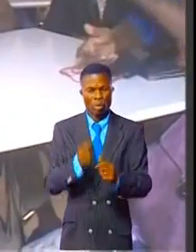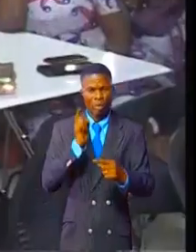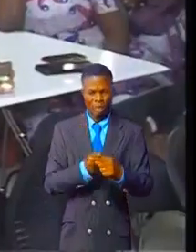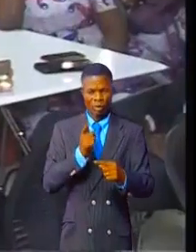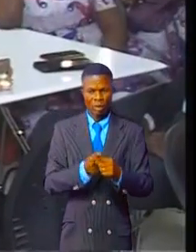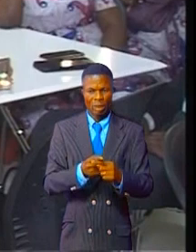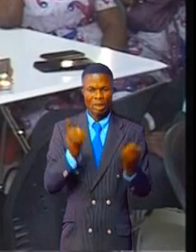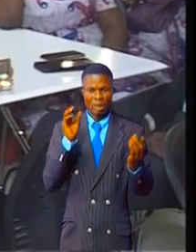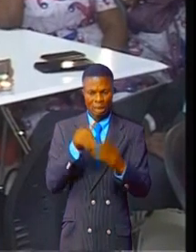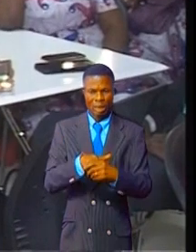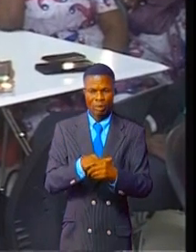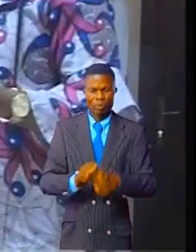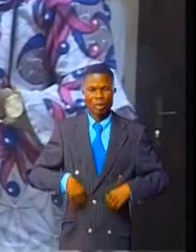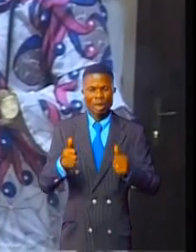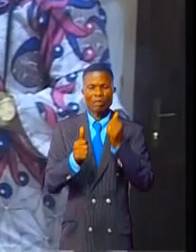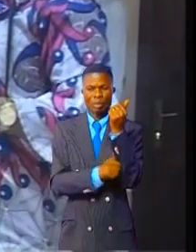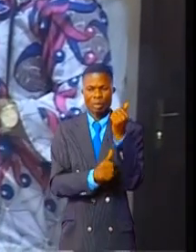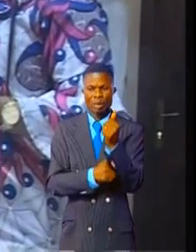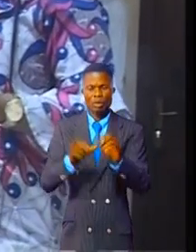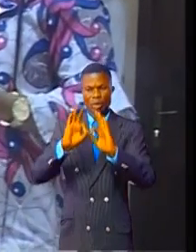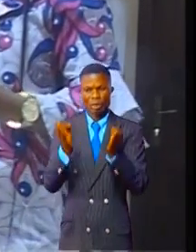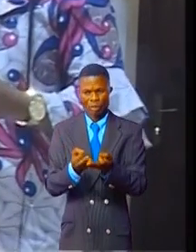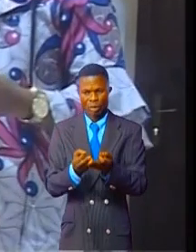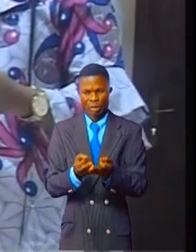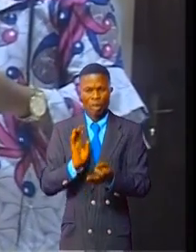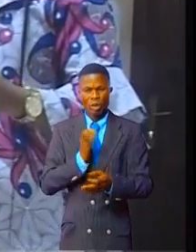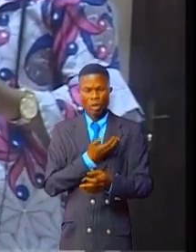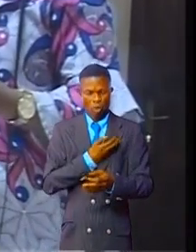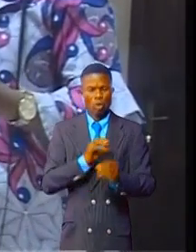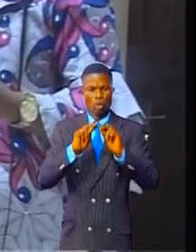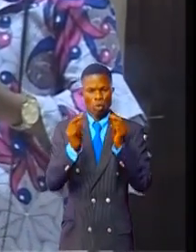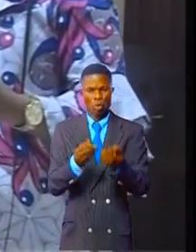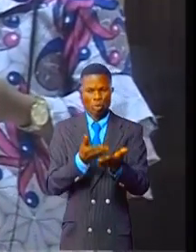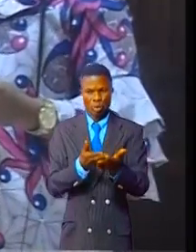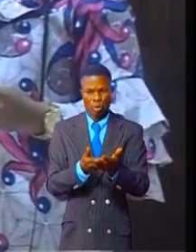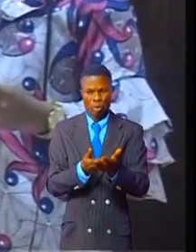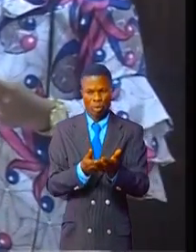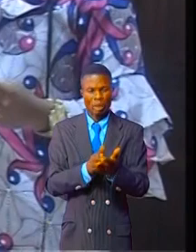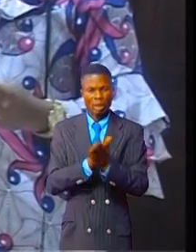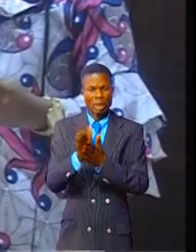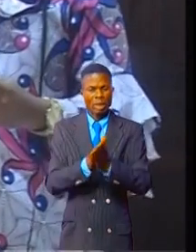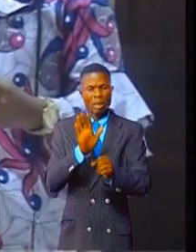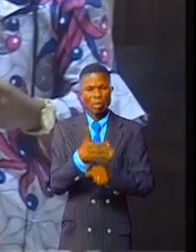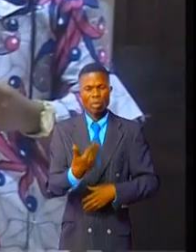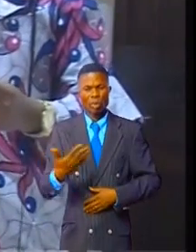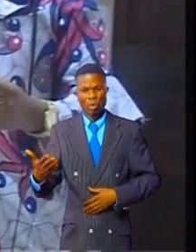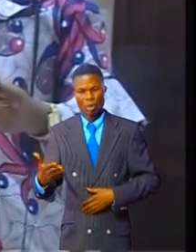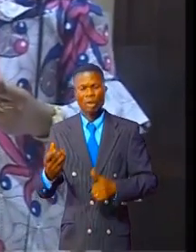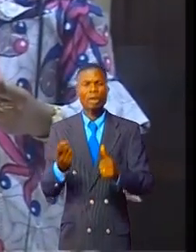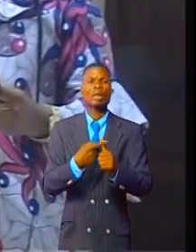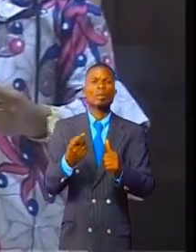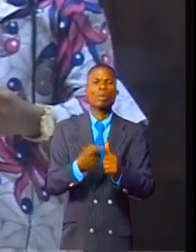liées à la vie mais la cpam en finale c'est pour plus de versions en europe